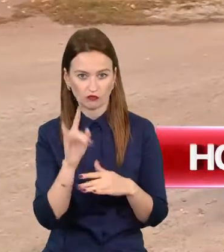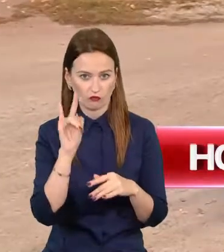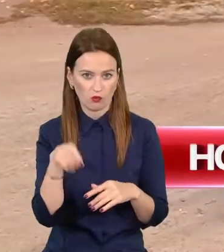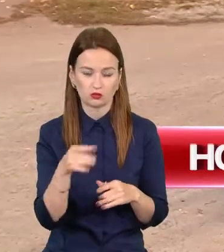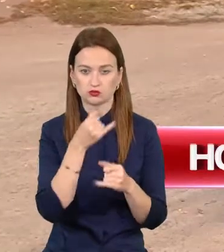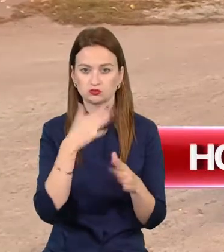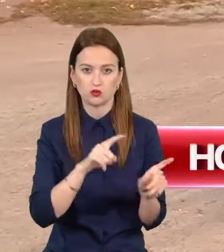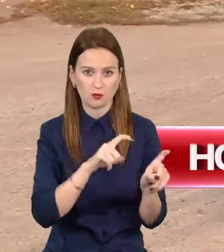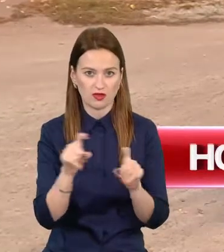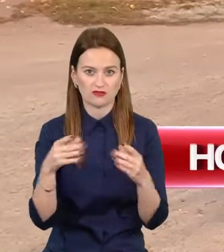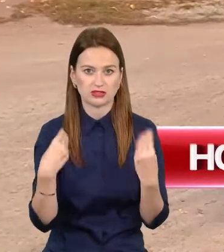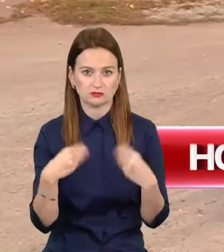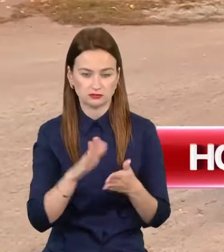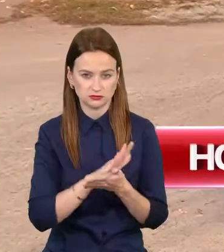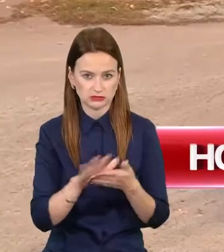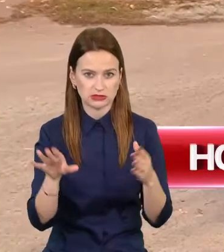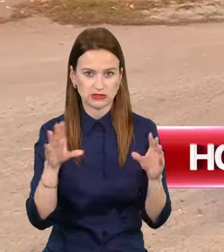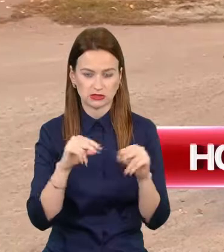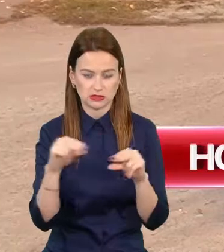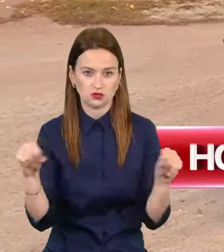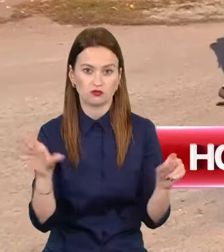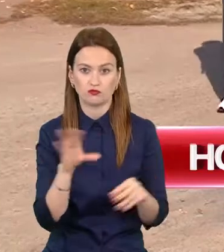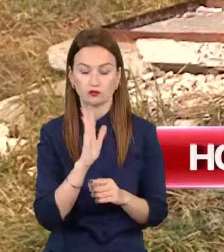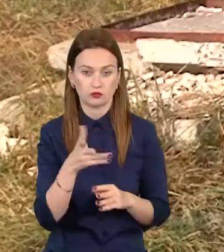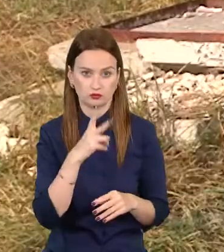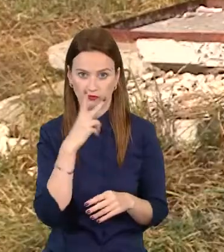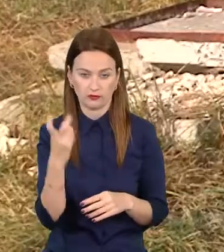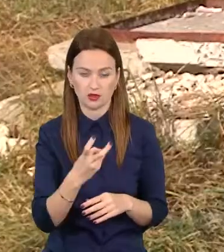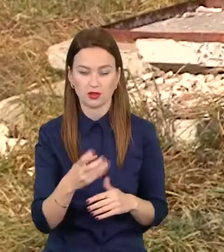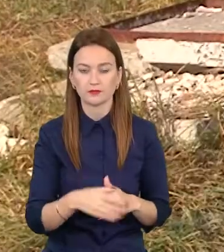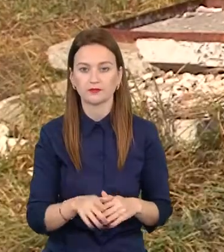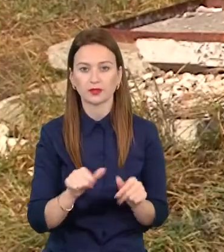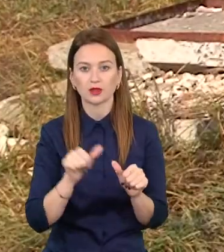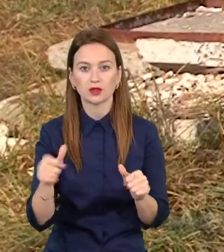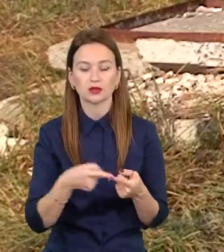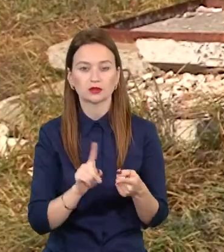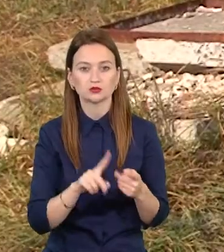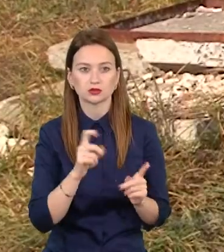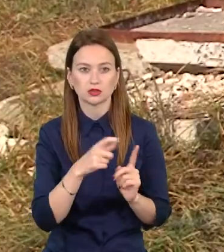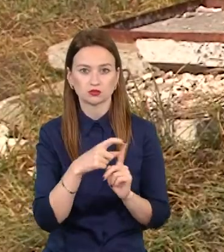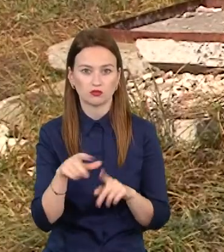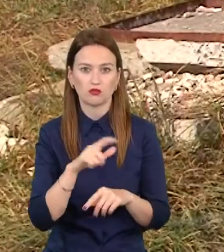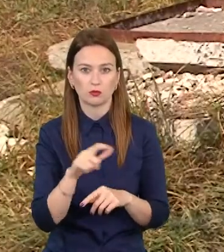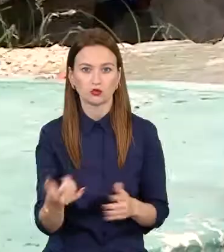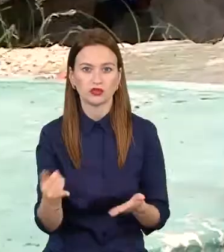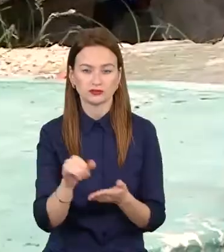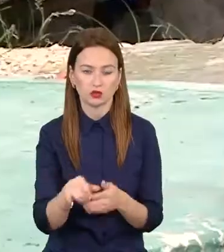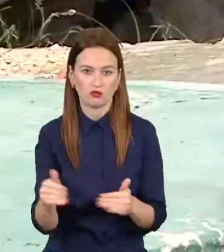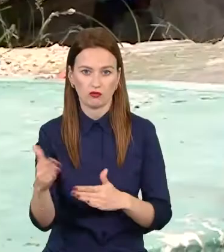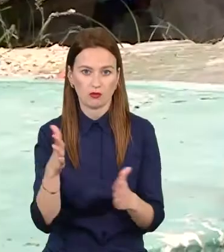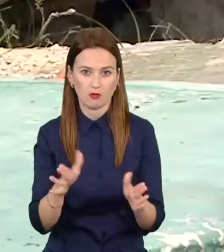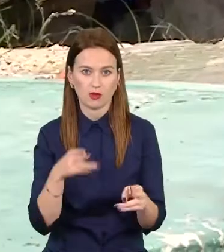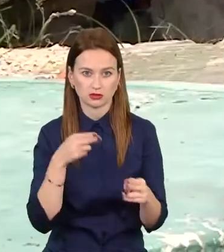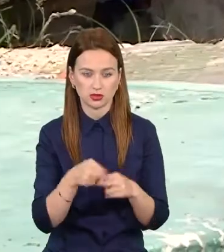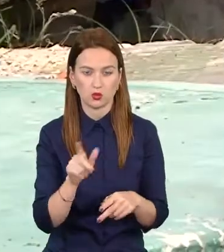сможем повесить у себя стирку во дворе, чтобы она высохла, оно все просто будет дико вонять. Крім цього, за словами людей, встановлені сміттєві баки загородять и без